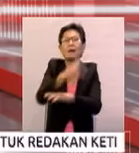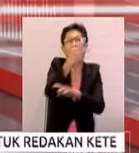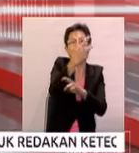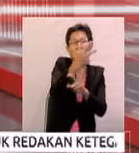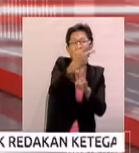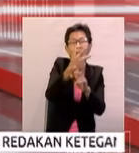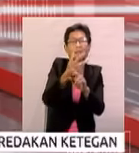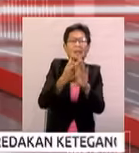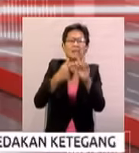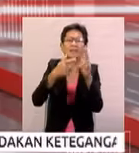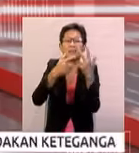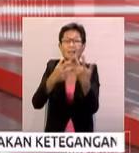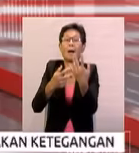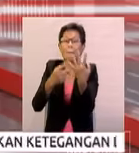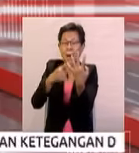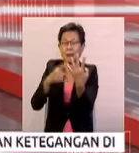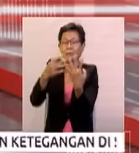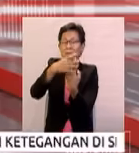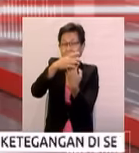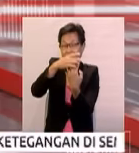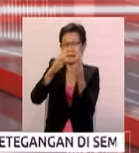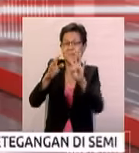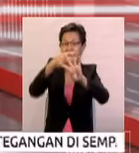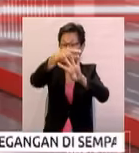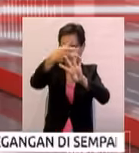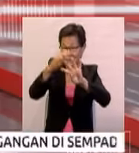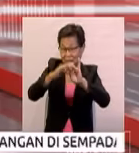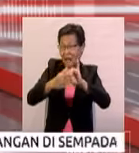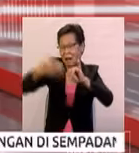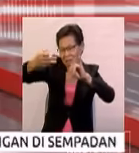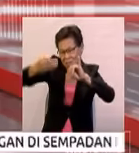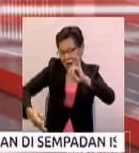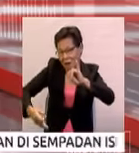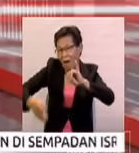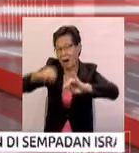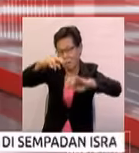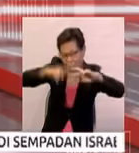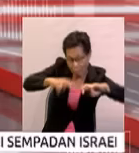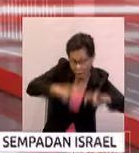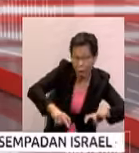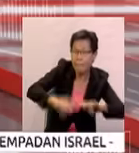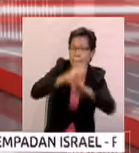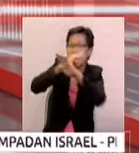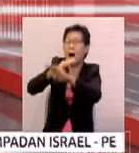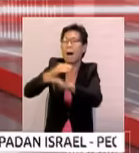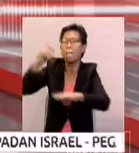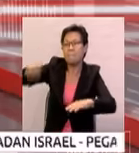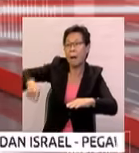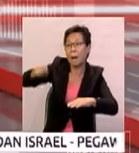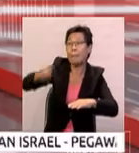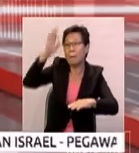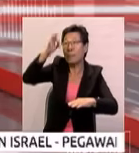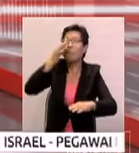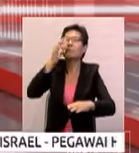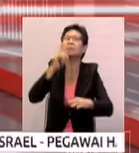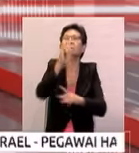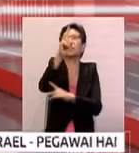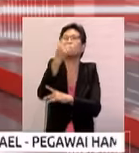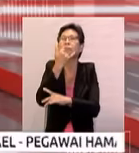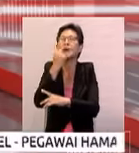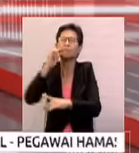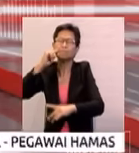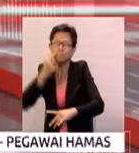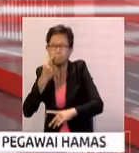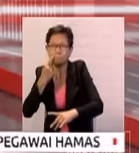3 daripada 4 hakim Mahkamah Rayuan gagal menganalisis pembelaan dan Mahkamah Persekutuan berpendapat ia satu kesalahan